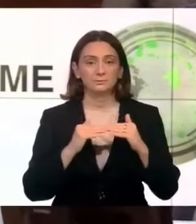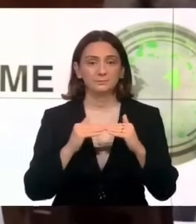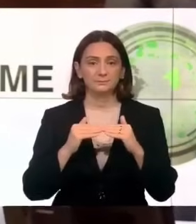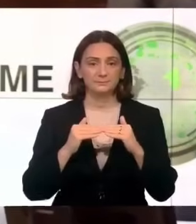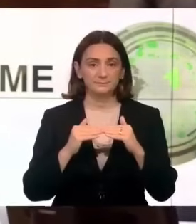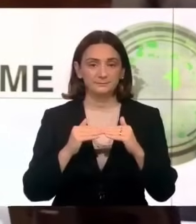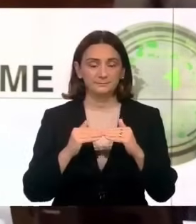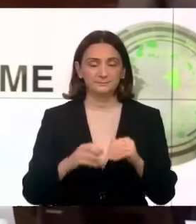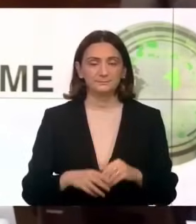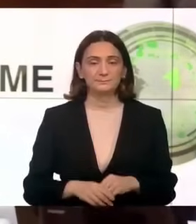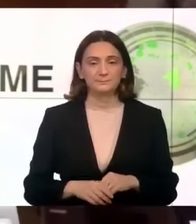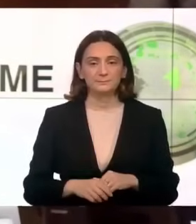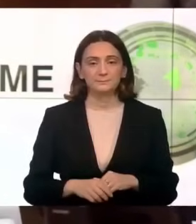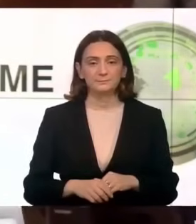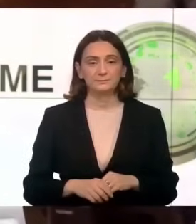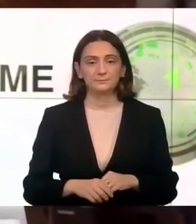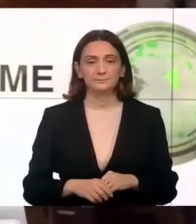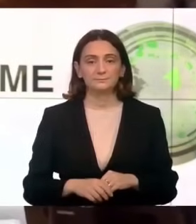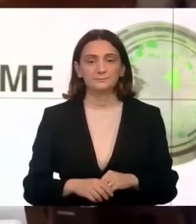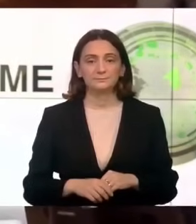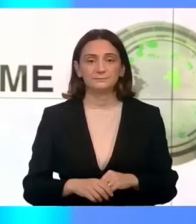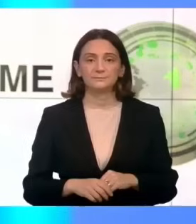theksoi ministri Igle Hasani.